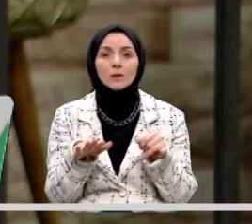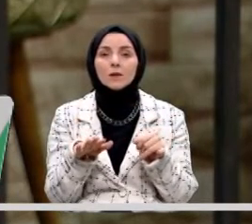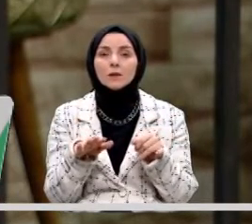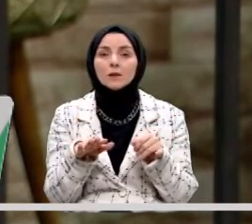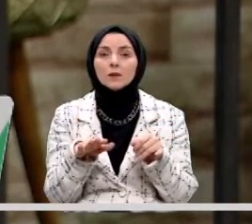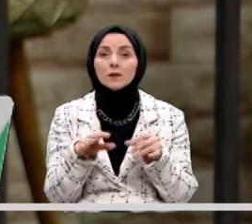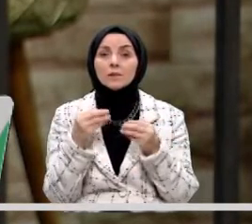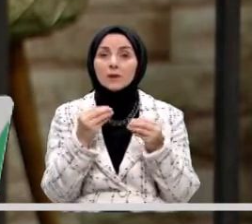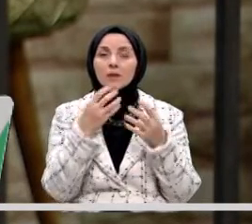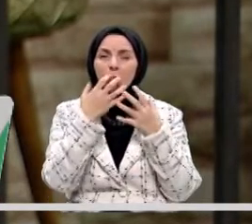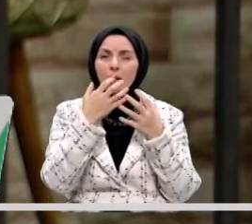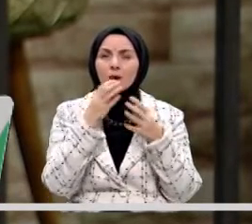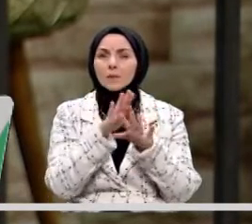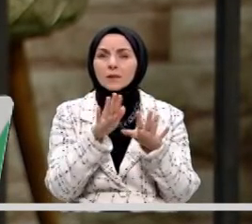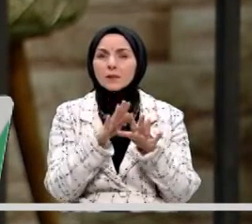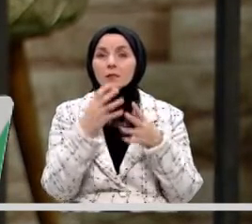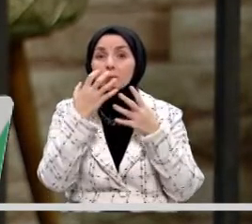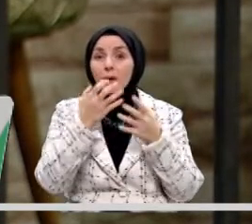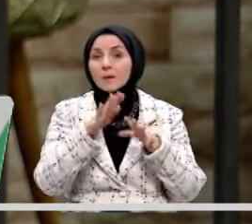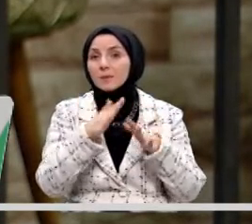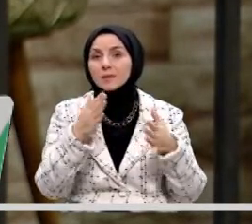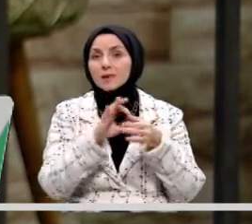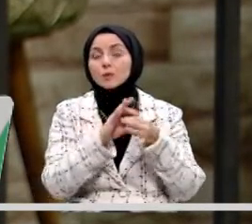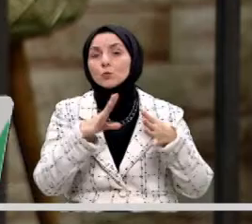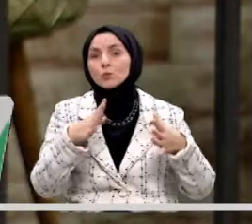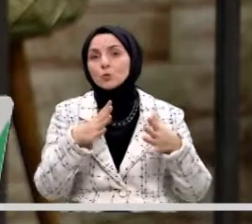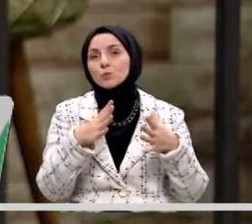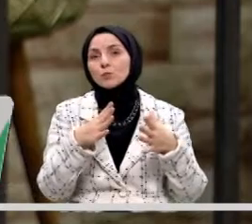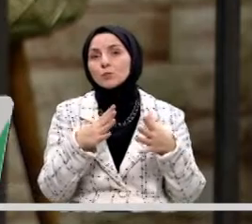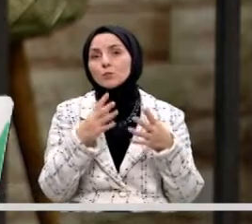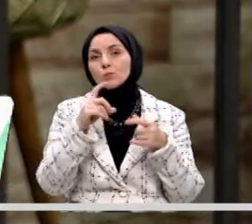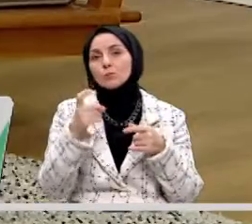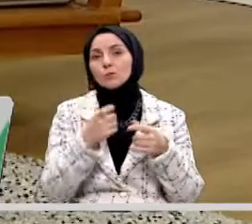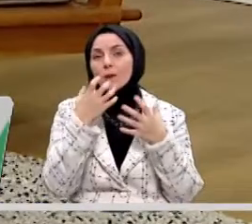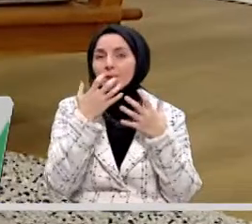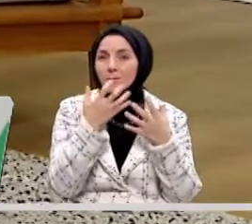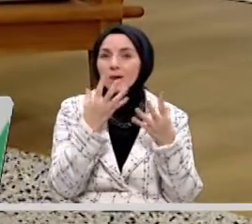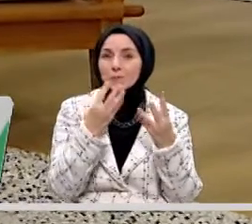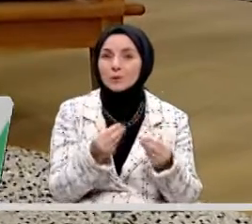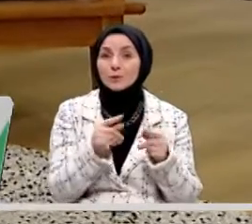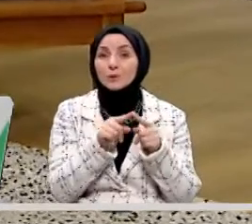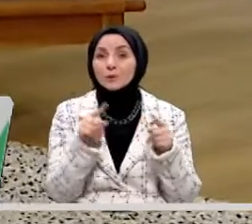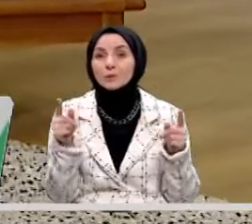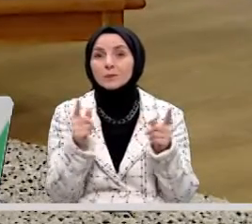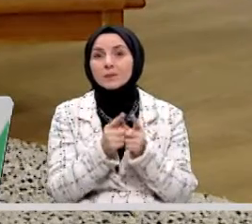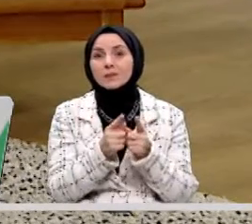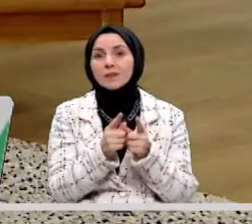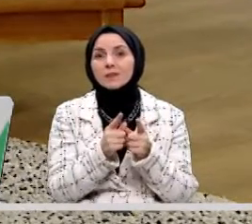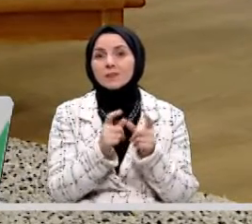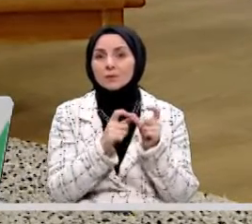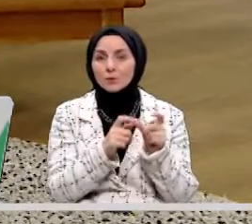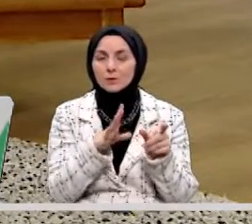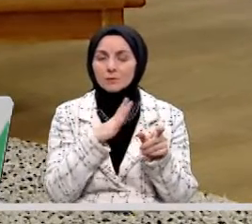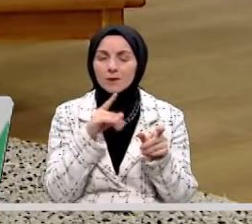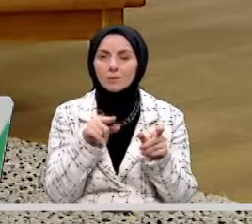merhamet değildir Merhamet çözüm üretmektir Peki hocam süremiz azaldı gittikçe ama sorularımız da var inşallah Ben hepsini